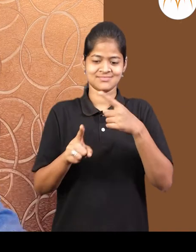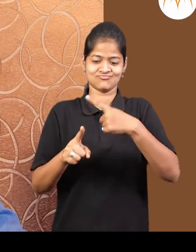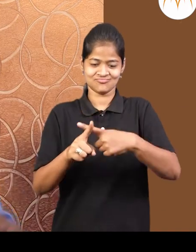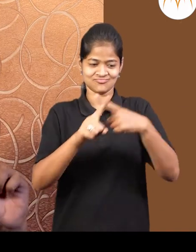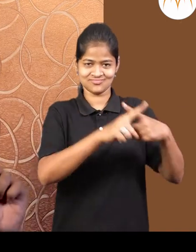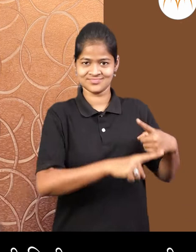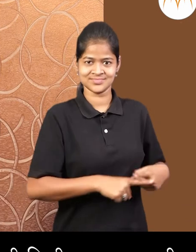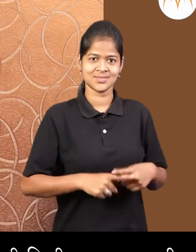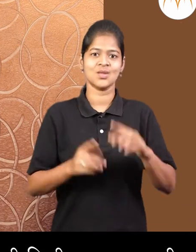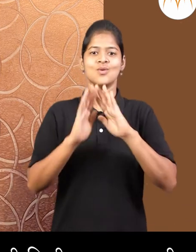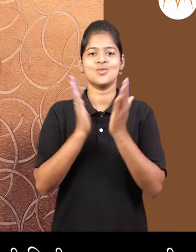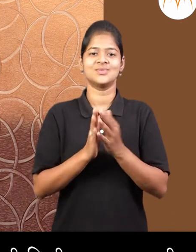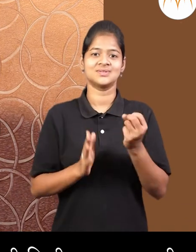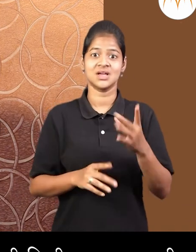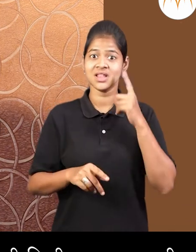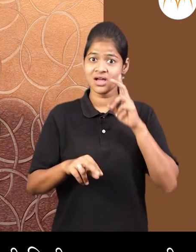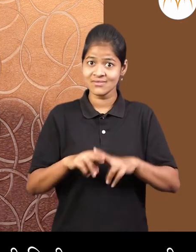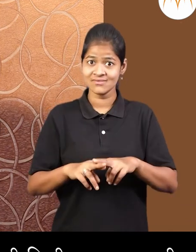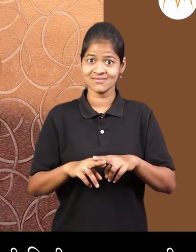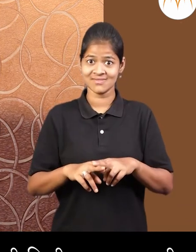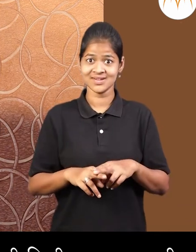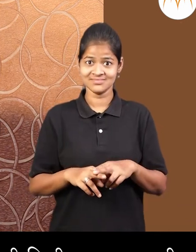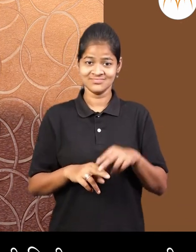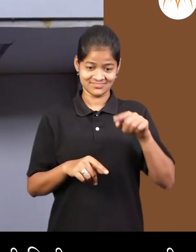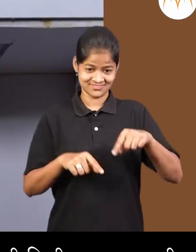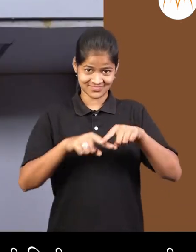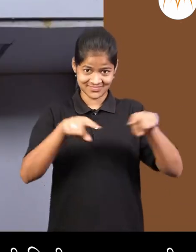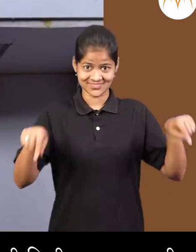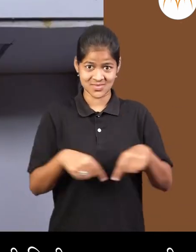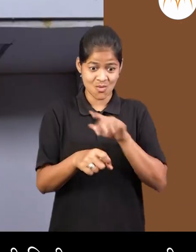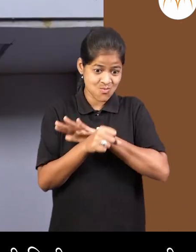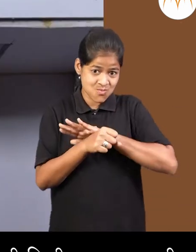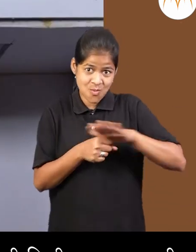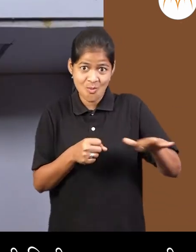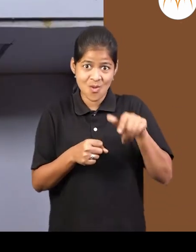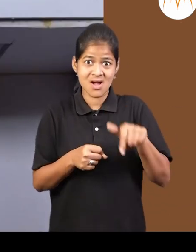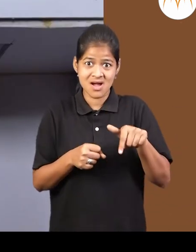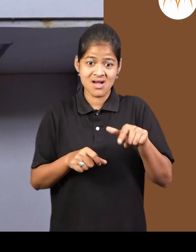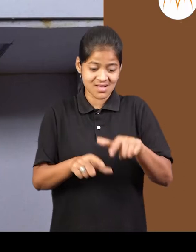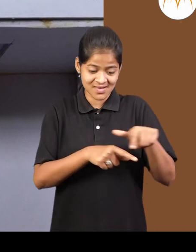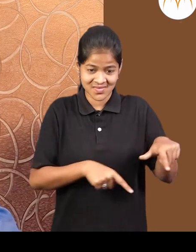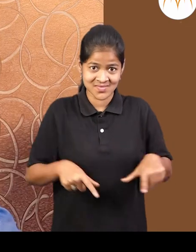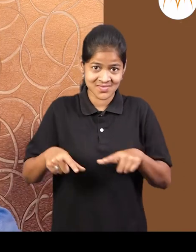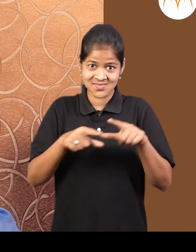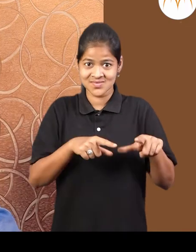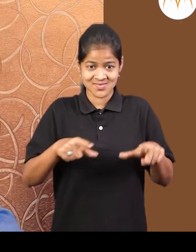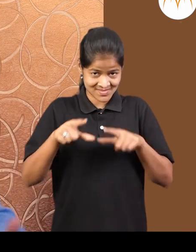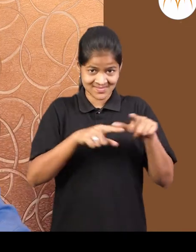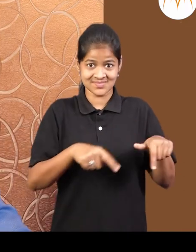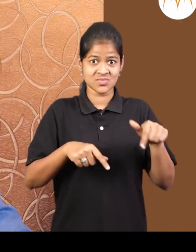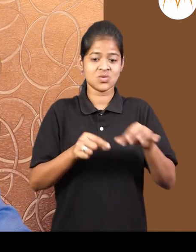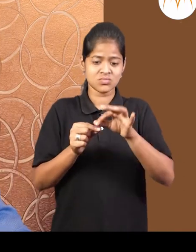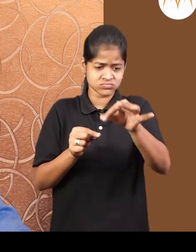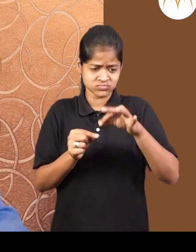ठरवतात, आणि एखादी जागा पूर्णपणे व्यापून टाकण्यासाठी किती फरशा लागतील ते मोजण्यासाठी त्या जागेचं